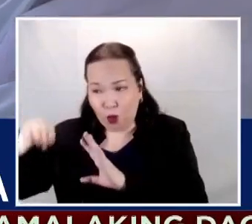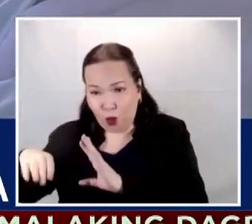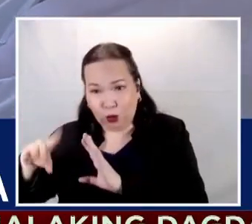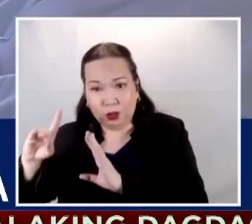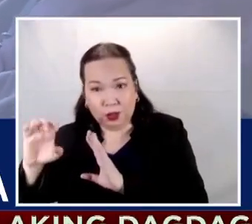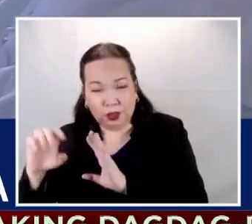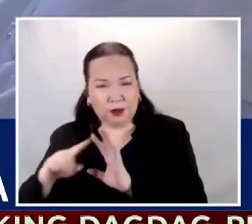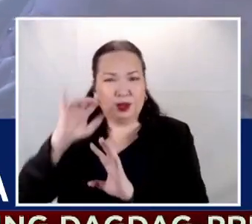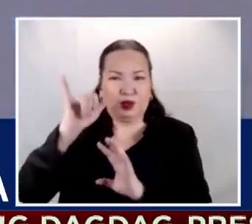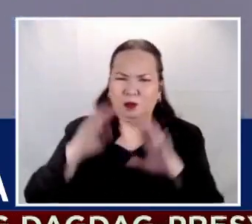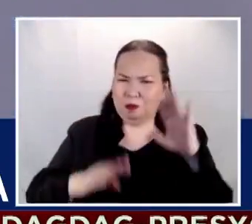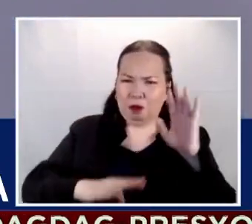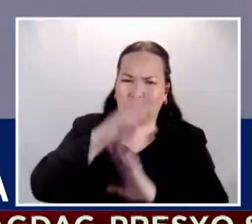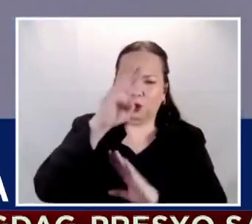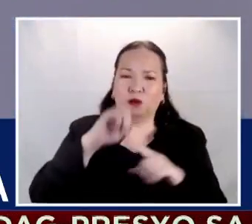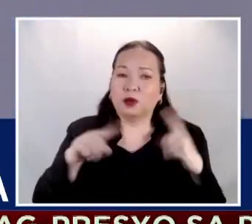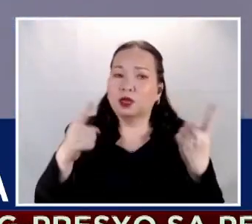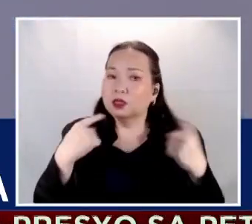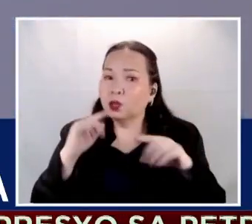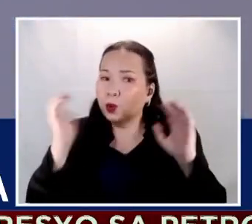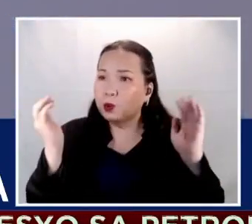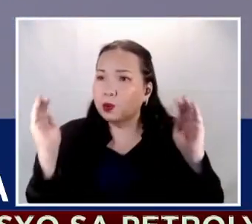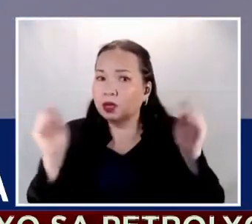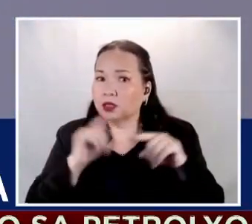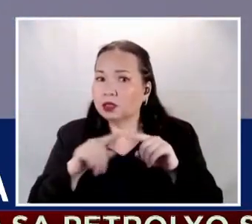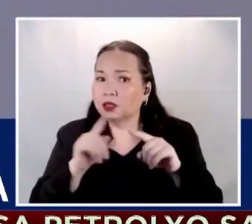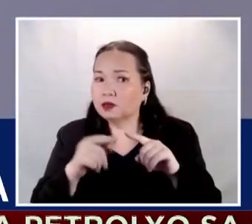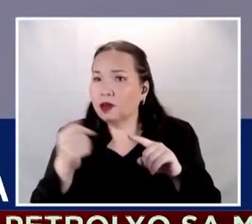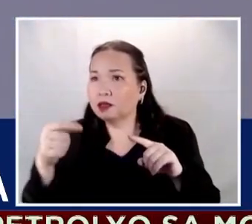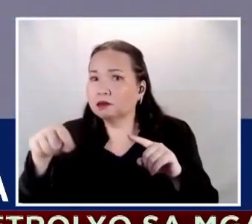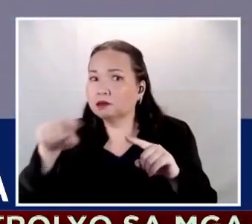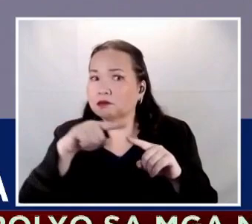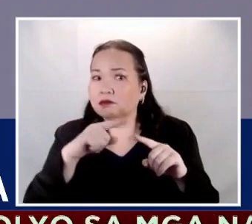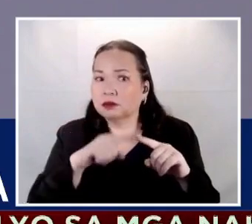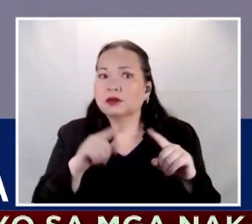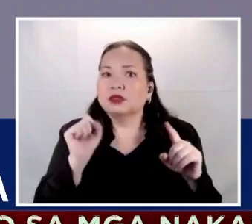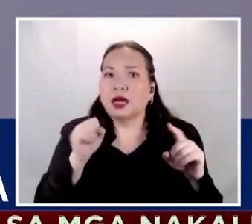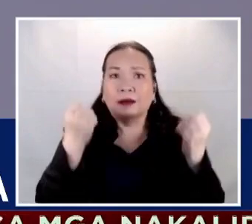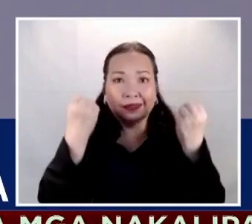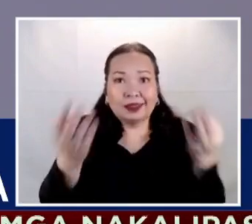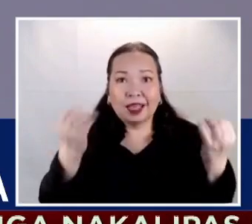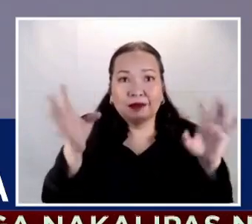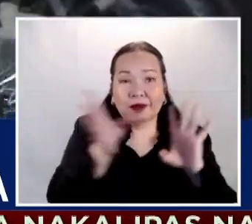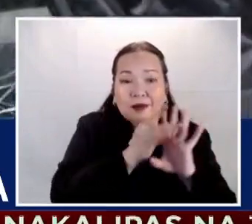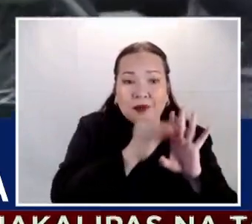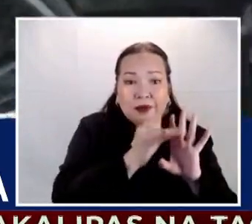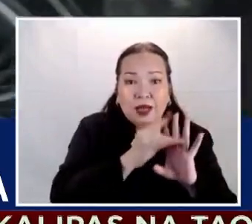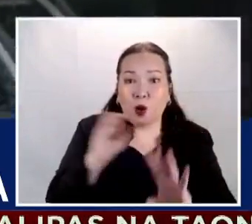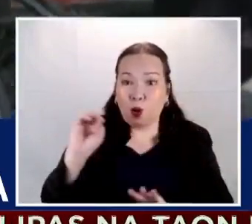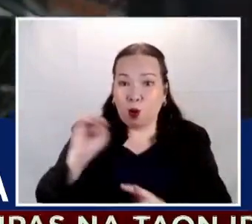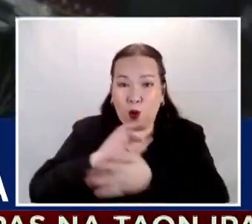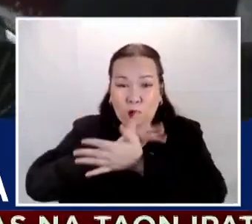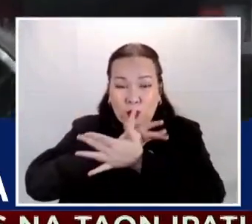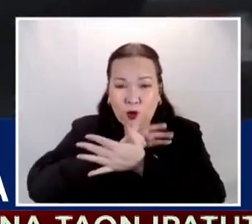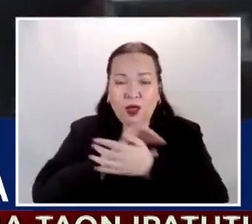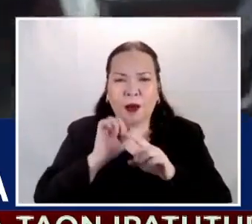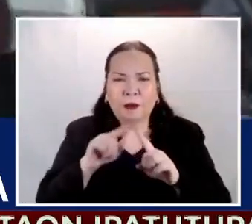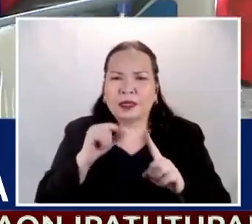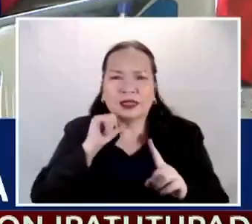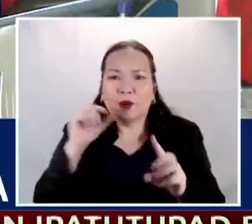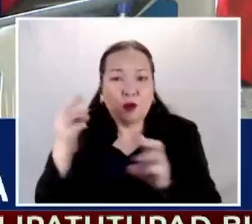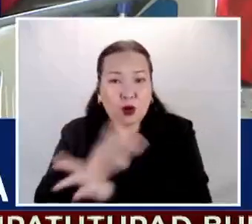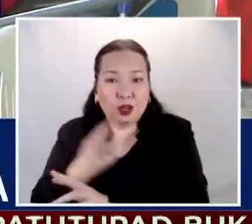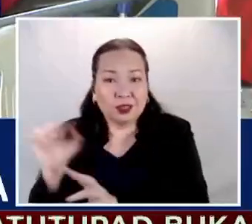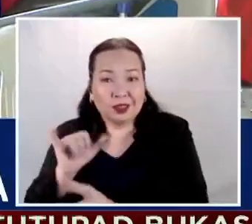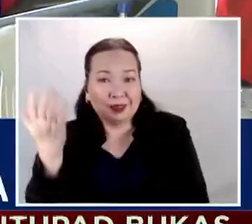sa mga nagdaang variant, hindi nakikitang nagdudulot ng mas malalang uri ng sakit ang Omicron. Kung gaano kabilis tumaas